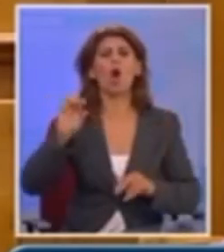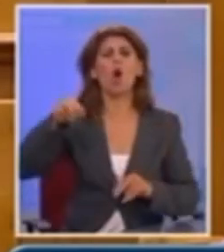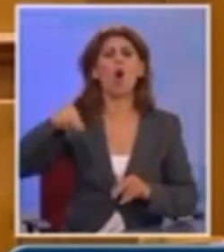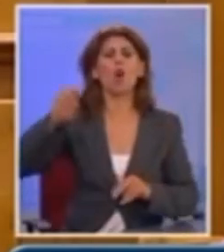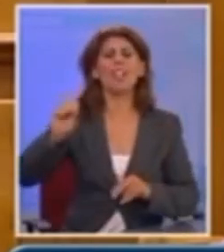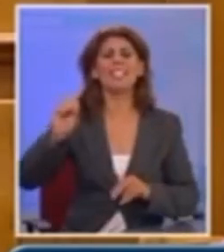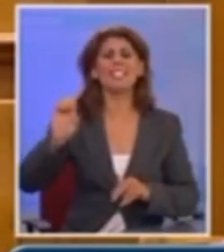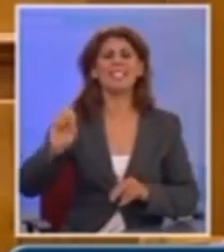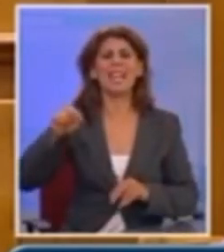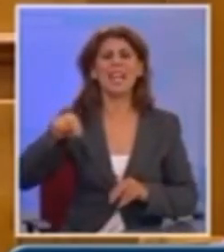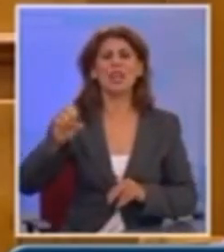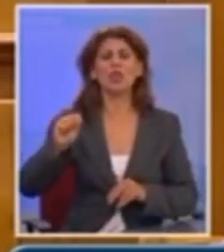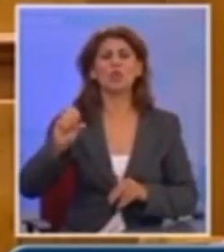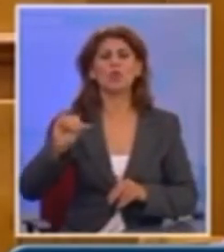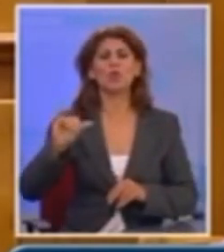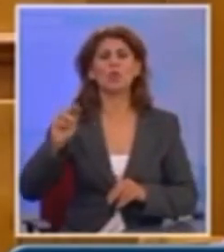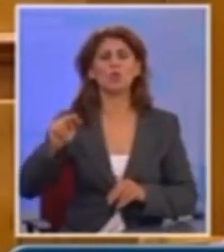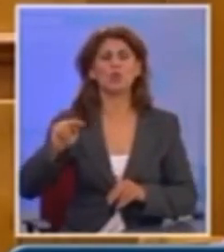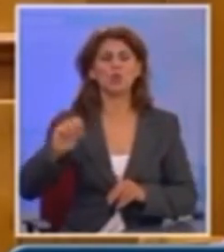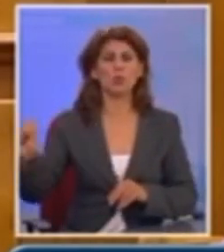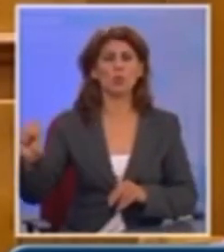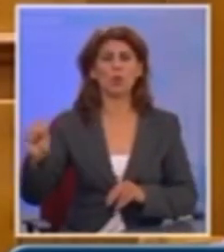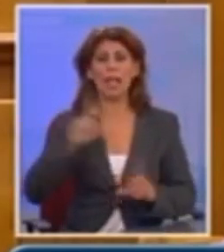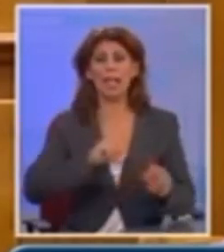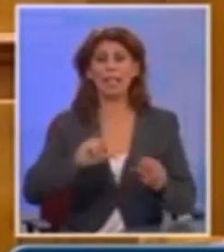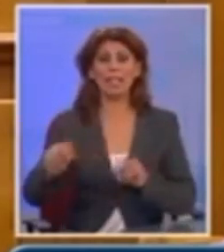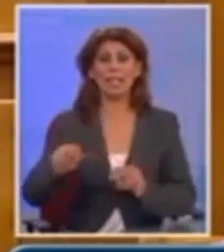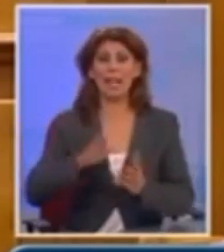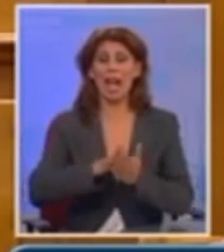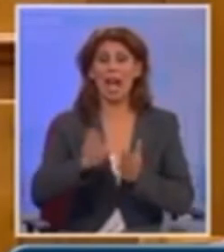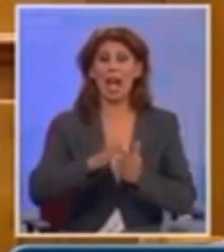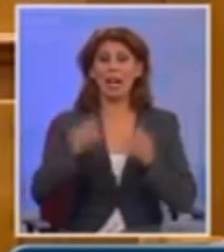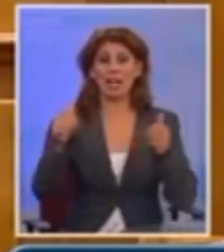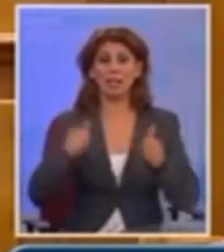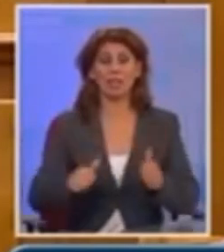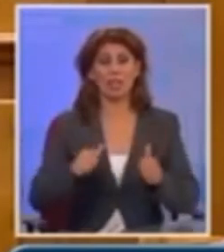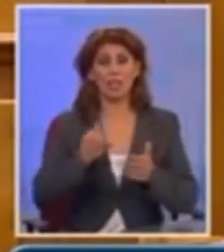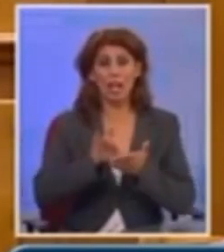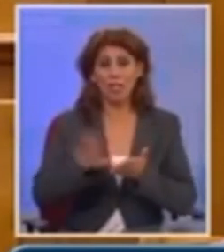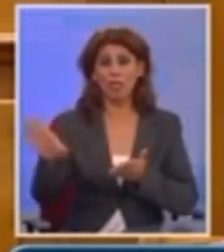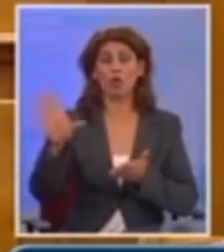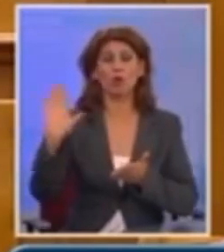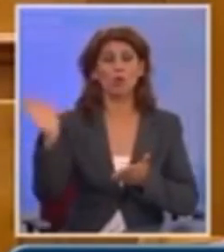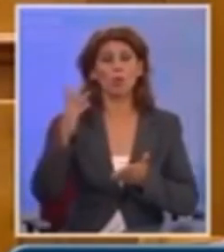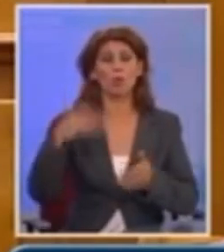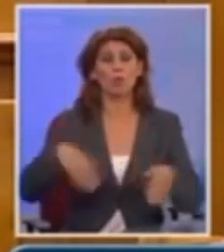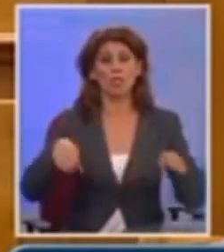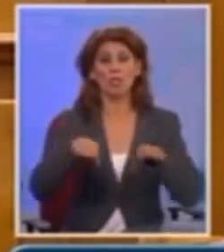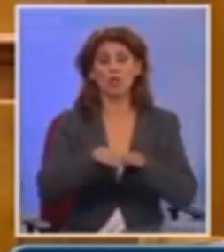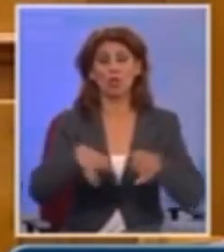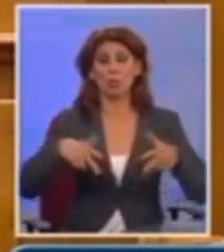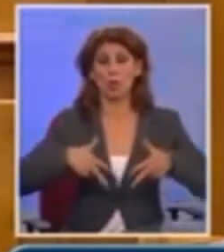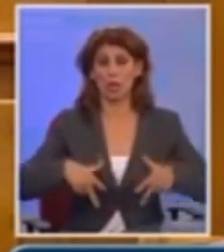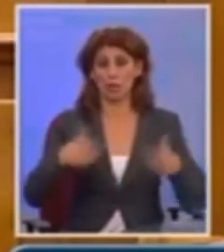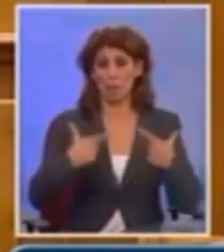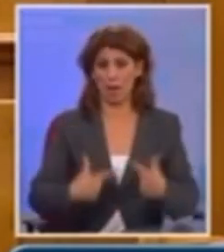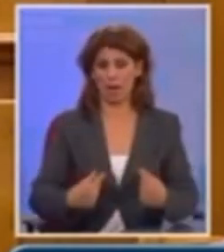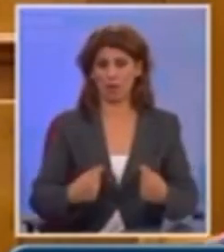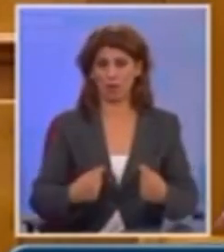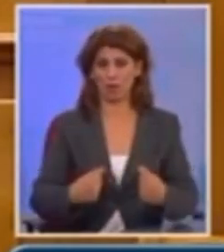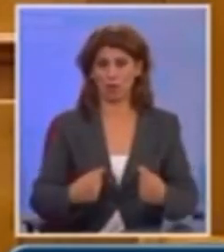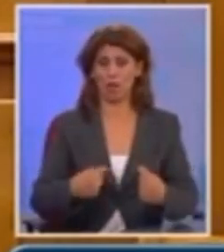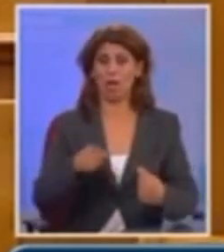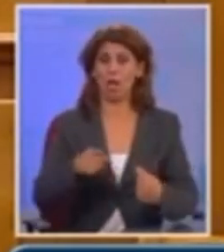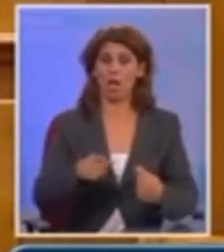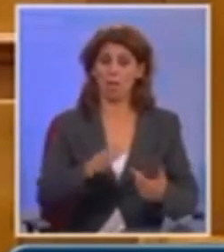να εκδίδουν ανακοινοθέντα δήθεν κοινά ή να αποβάλουν οποιοδήποτε ισότιμο κράτος μέλος